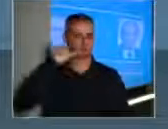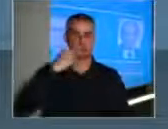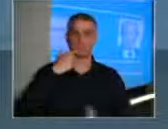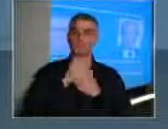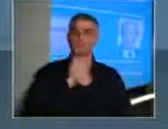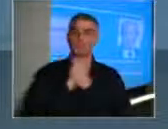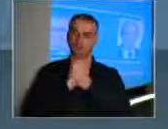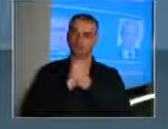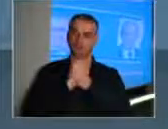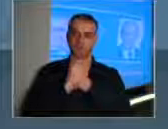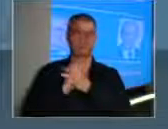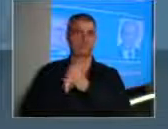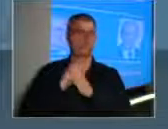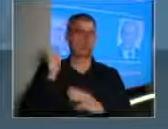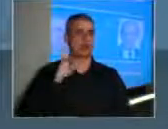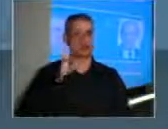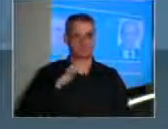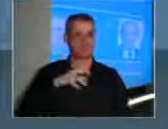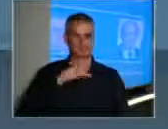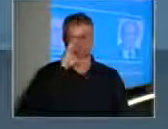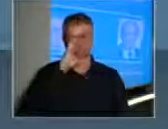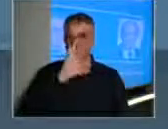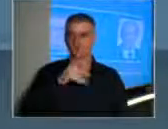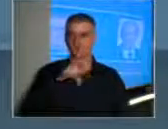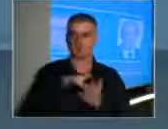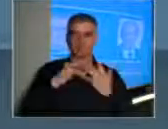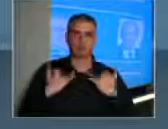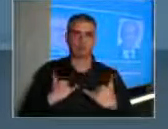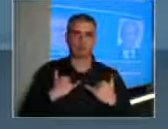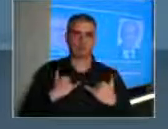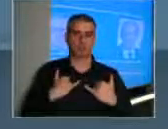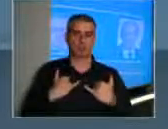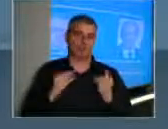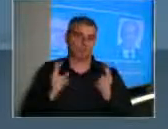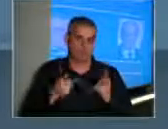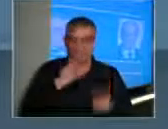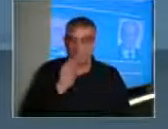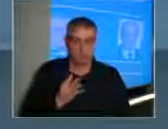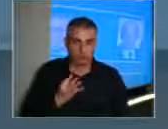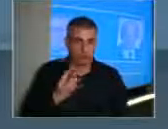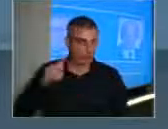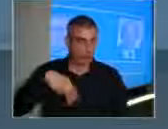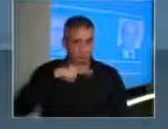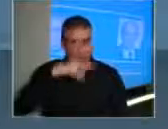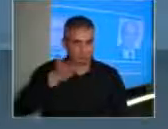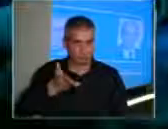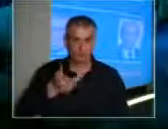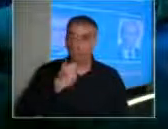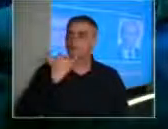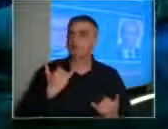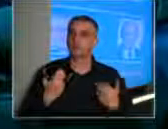שלום, שלום מזל, שלום למאזינים, לצופים. איפה אתה עכשיו? אם אפשר לשאול, מסתובב. עכשיו